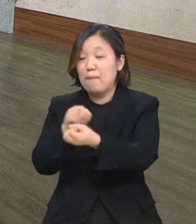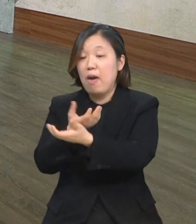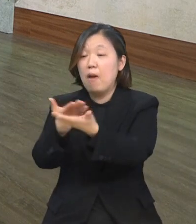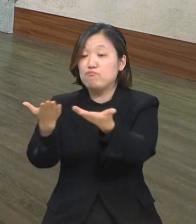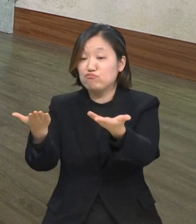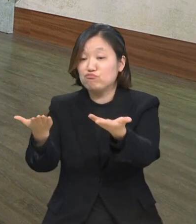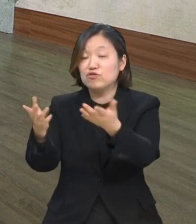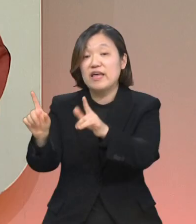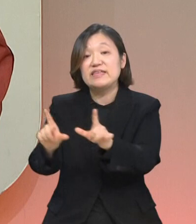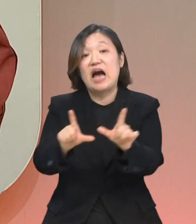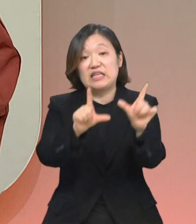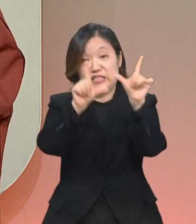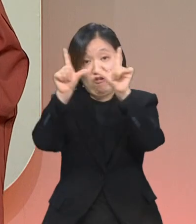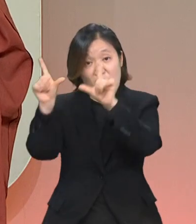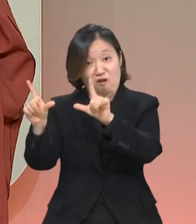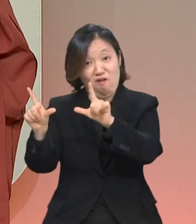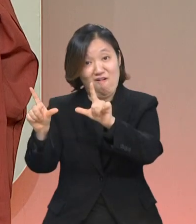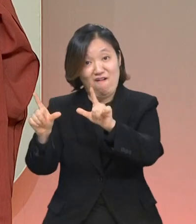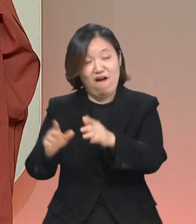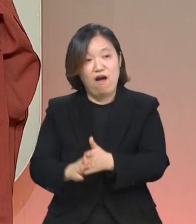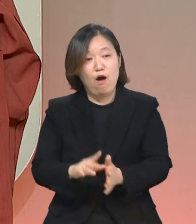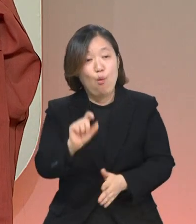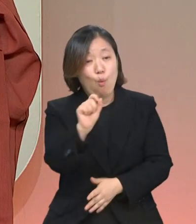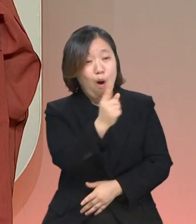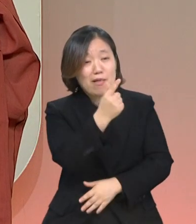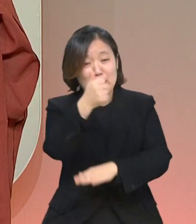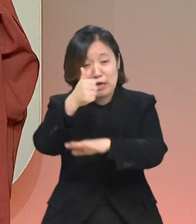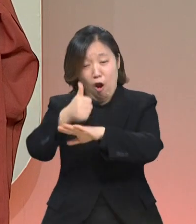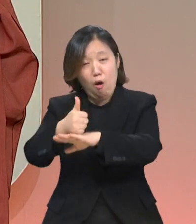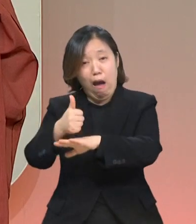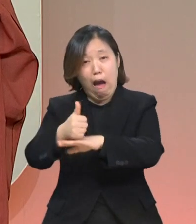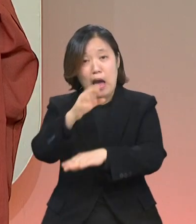참 이념법이라는 것이 참